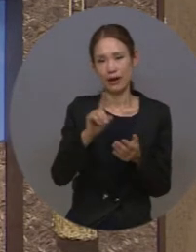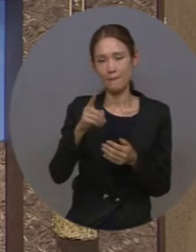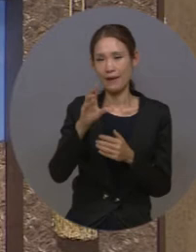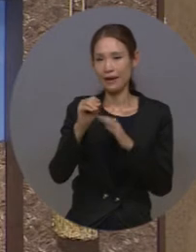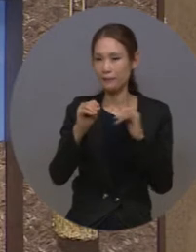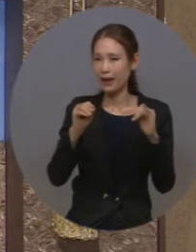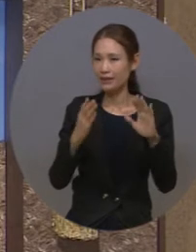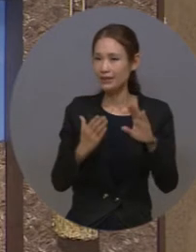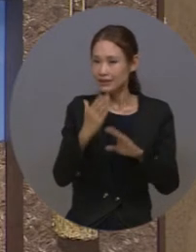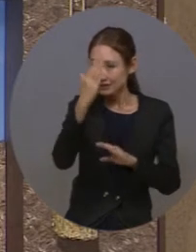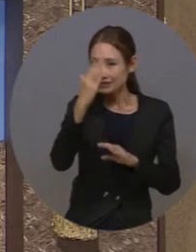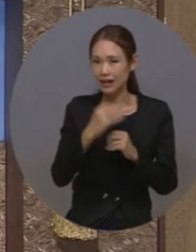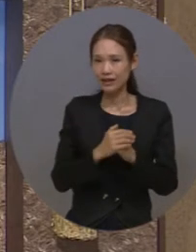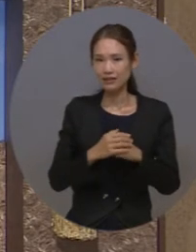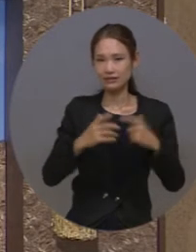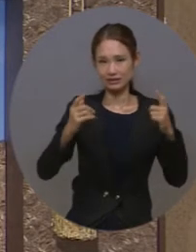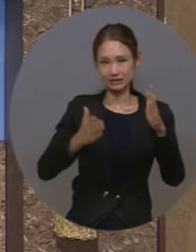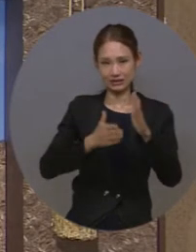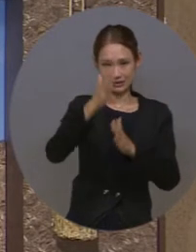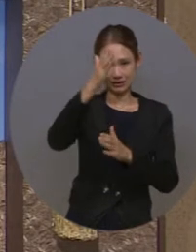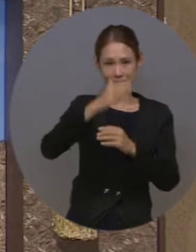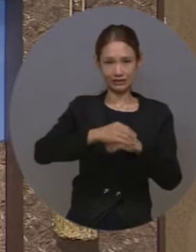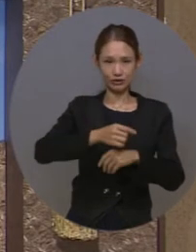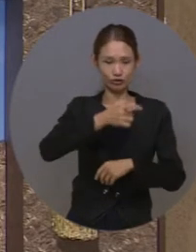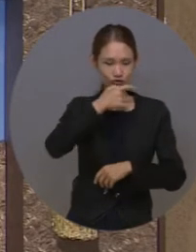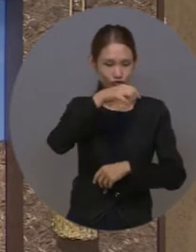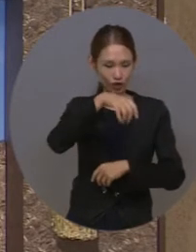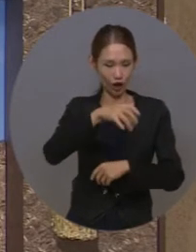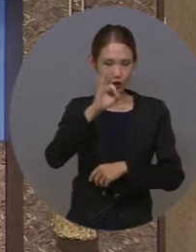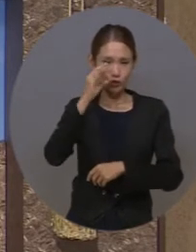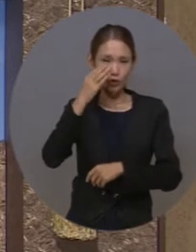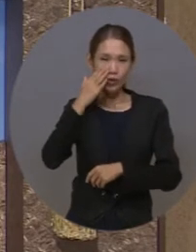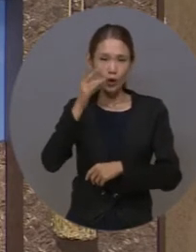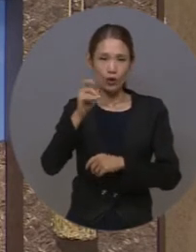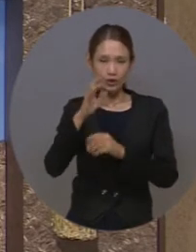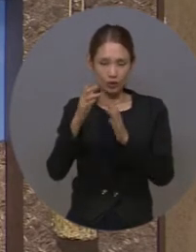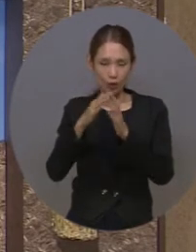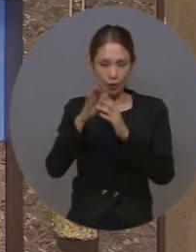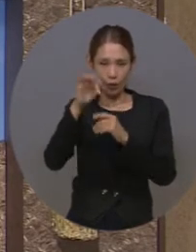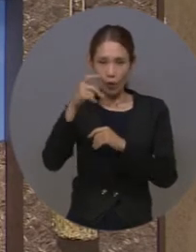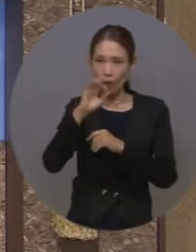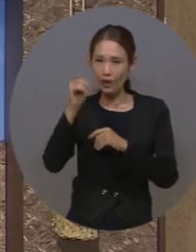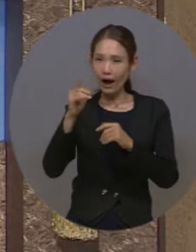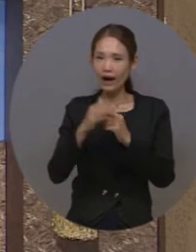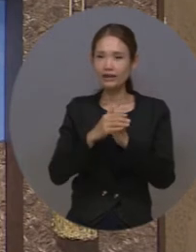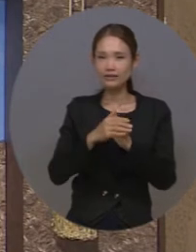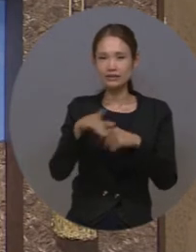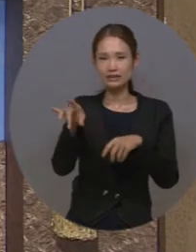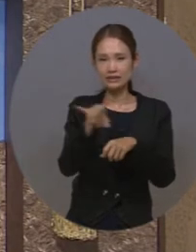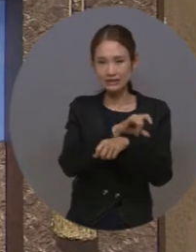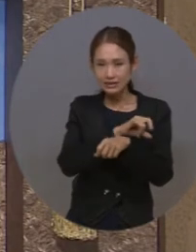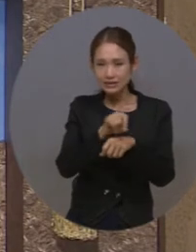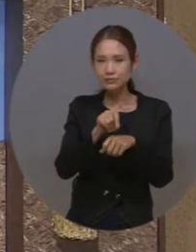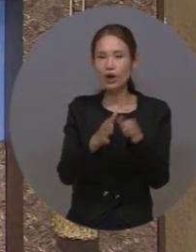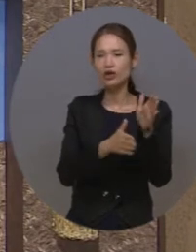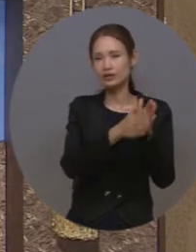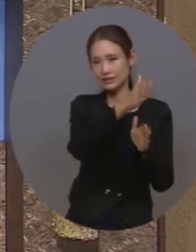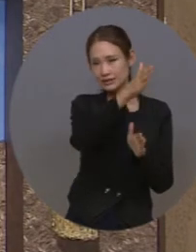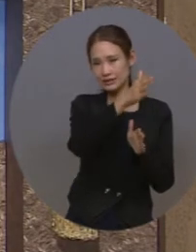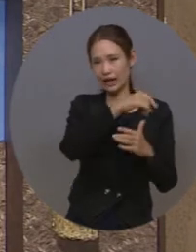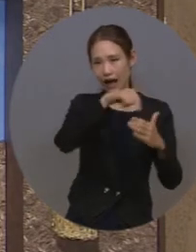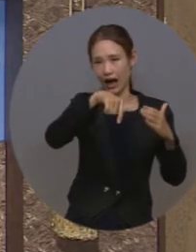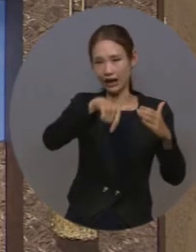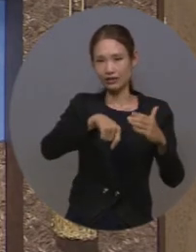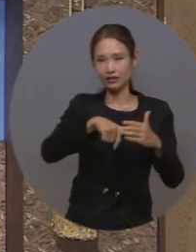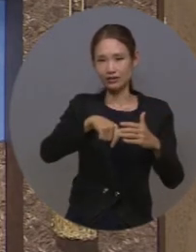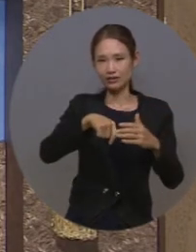되는 시가 수원하고 용인하고 고양이 있습니다. 이런 네. 특례시로 된 데는 그 센터를